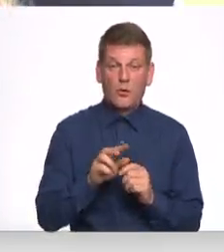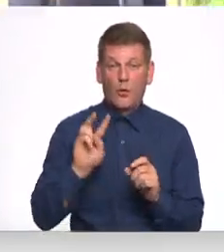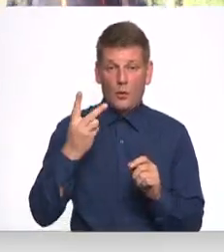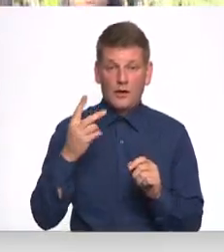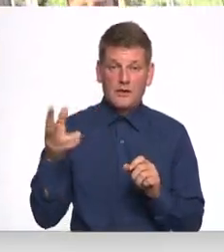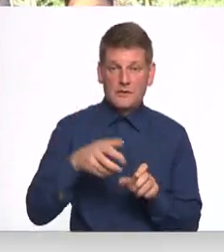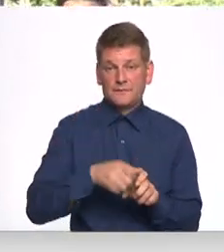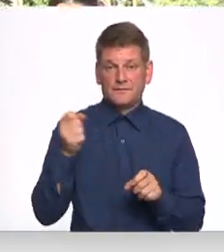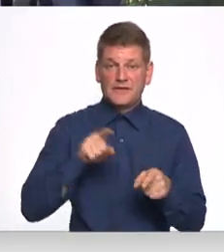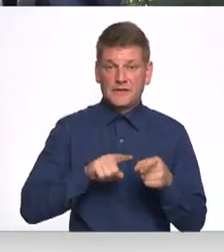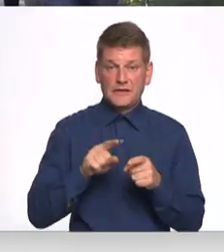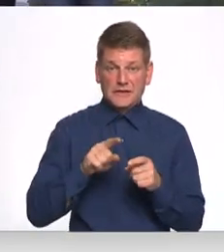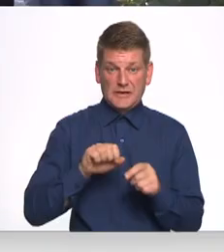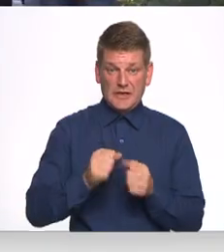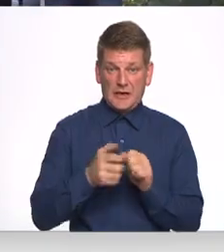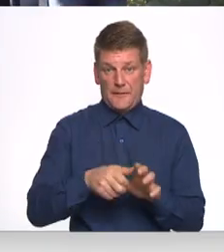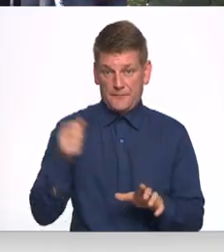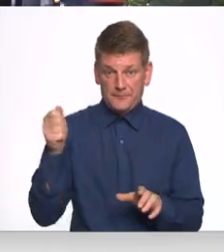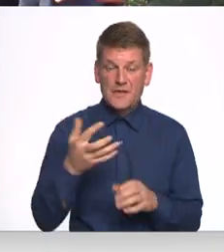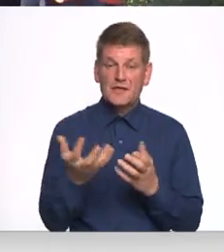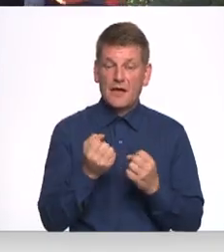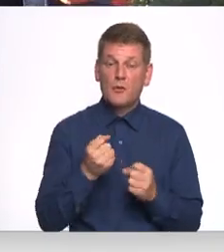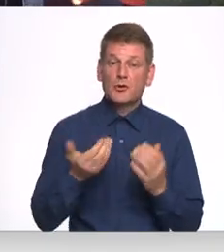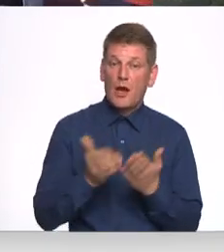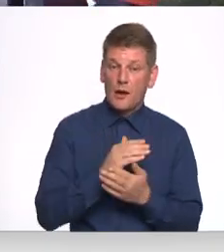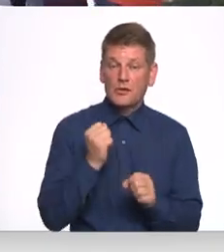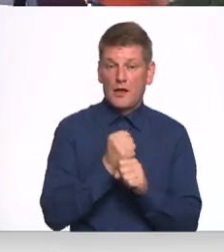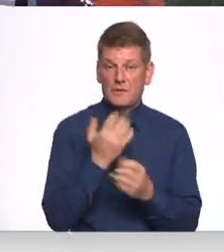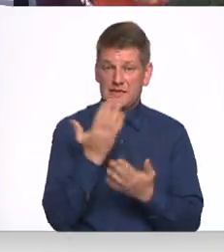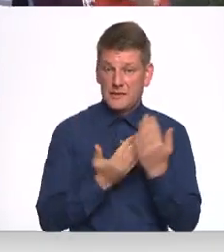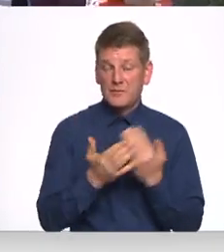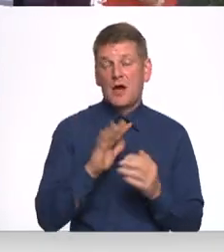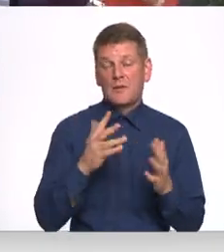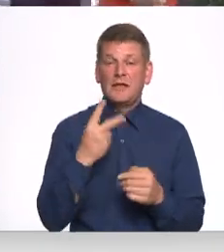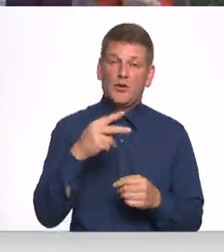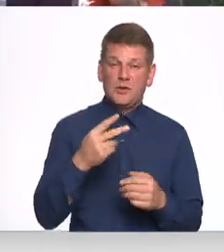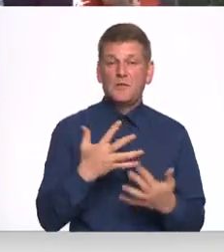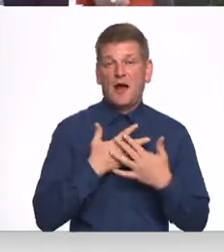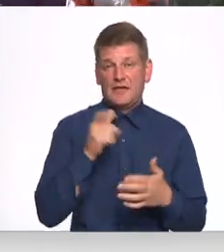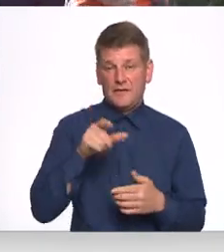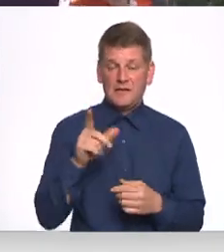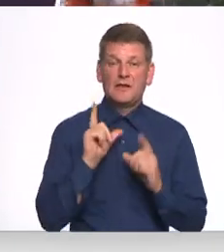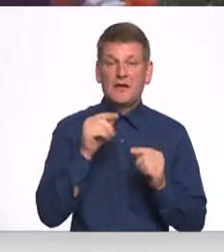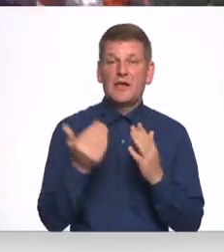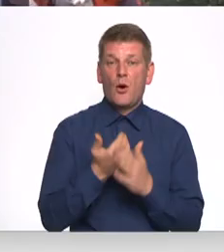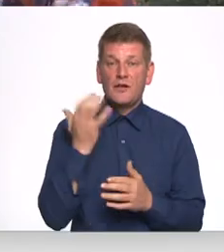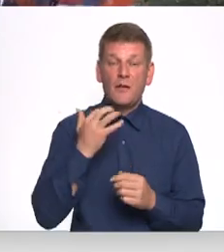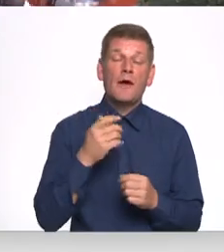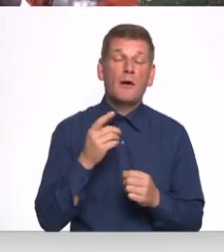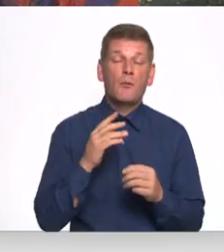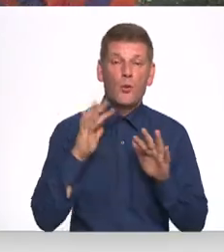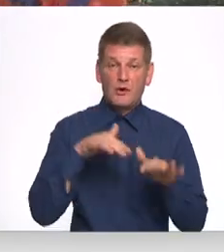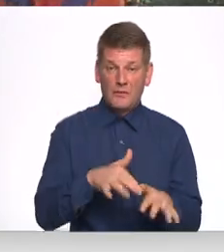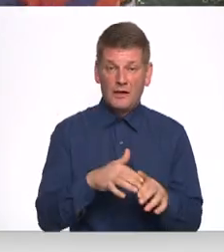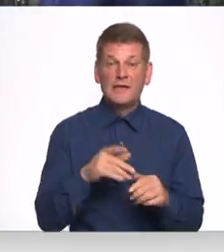šos sakļējus. Ja? Saņēmuši lāpstus un darba cimdus ap 20 aktīvisti dodas uz Jaunķemeru pludmali, lai veiktu pavisam